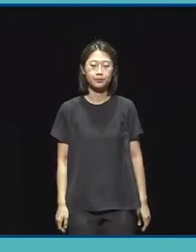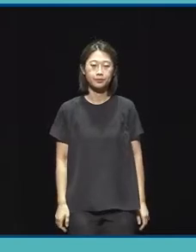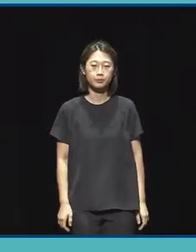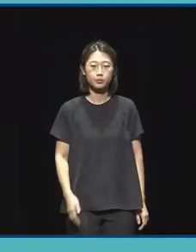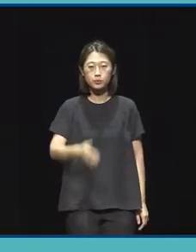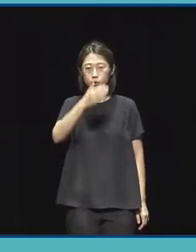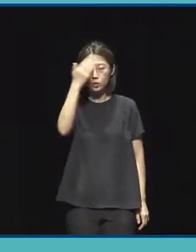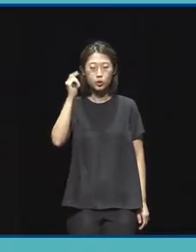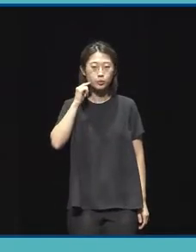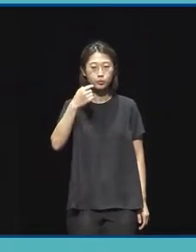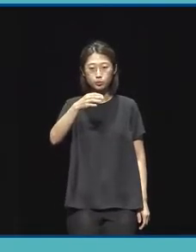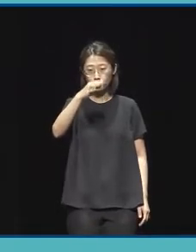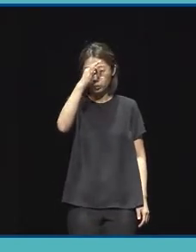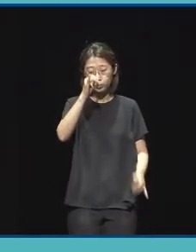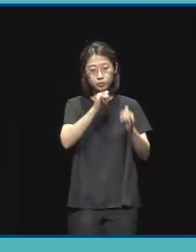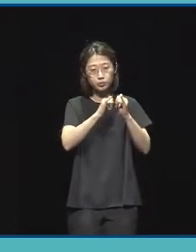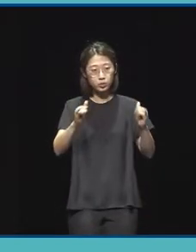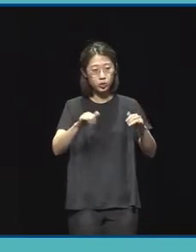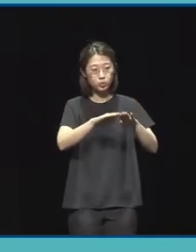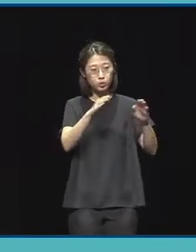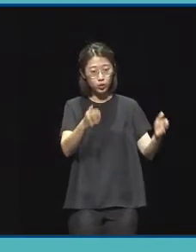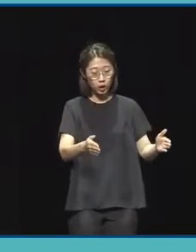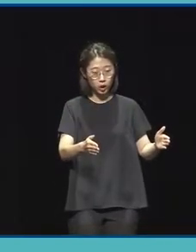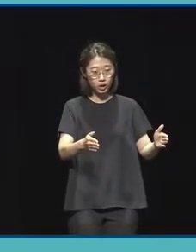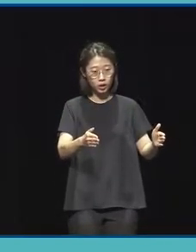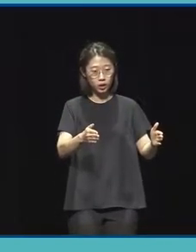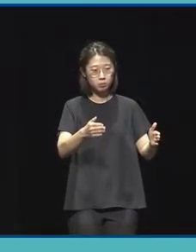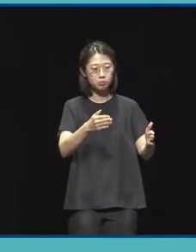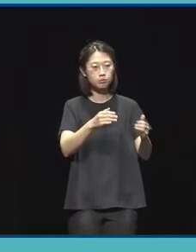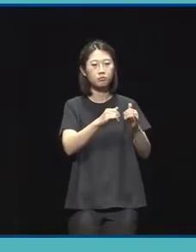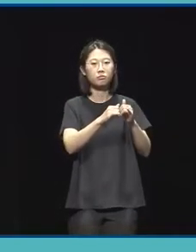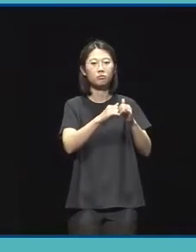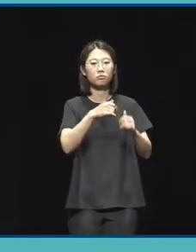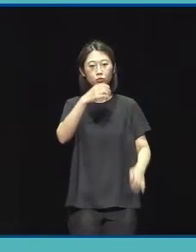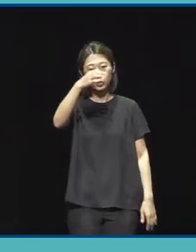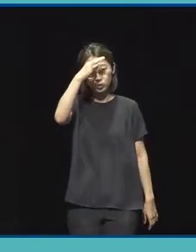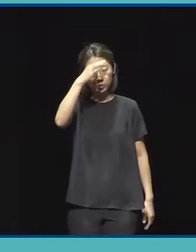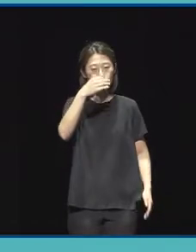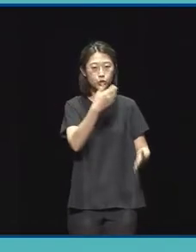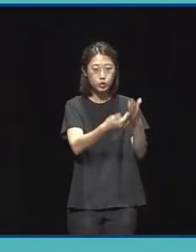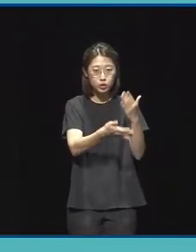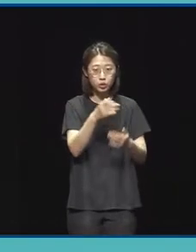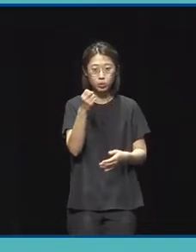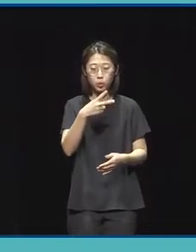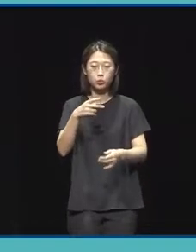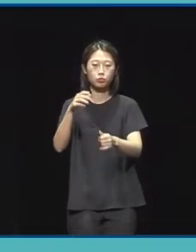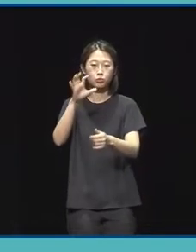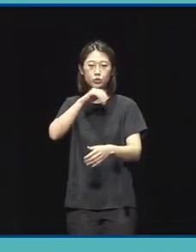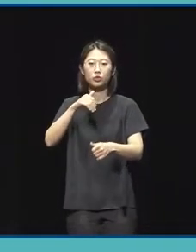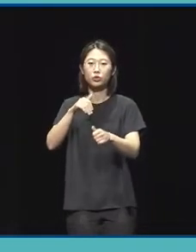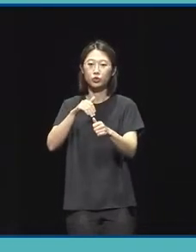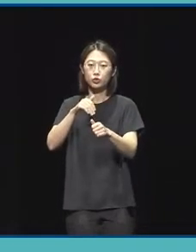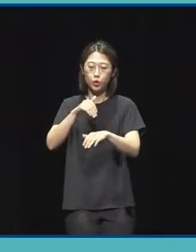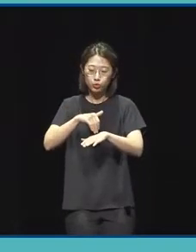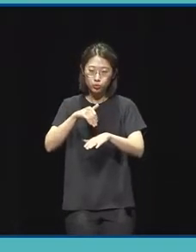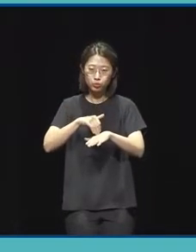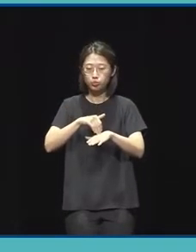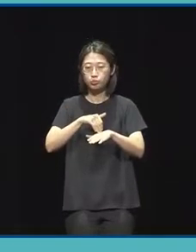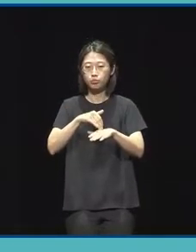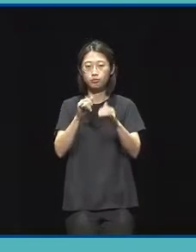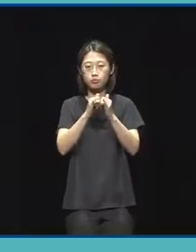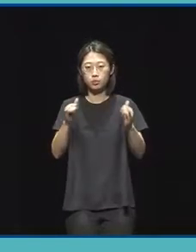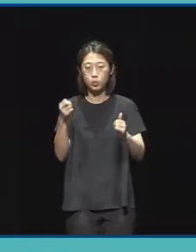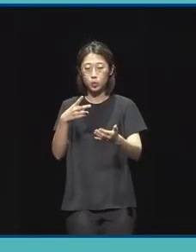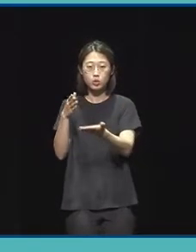청년 예술가의 일자리 지원 사업은 무대기술 인턴십 지원과 문화예술기관 연수단원 지원 사업으로, 경력자